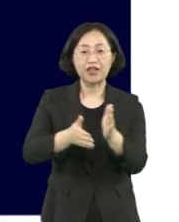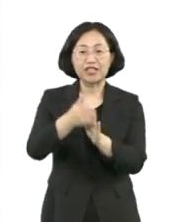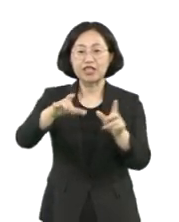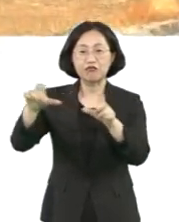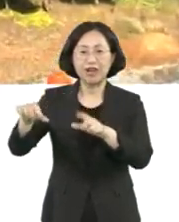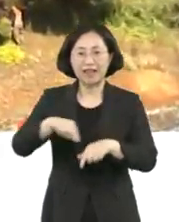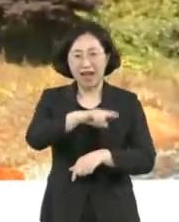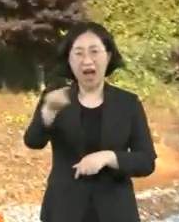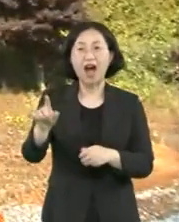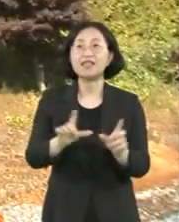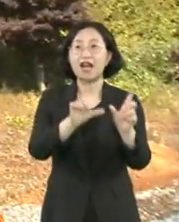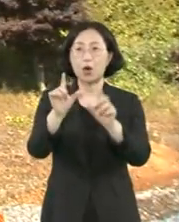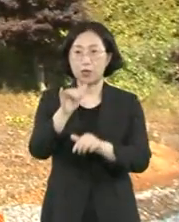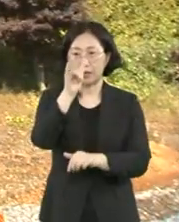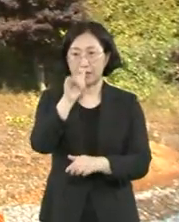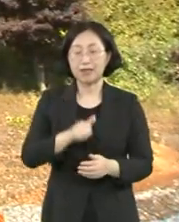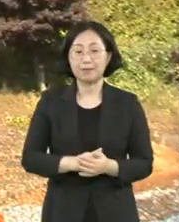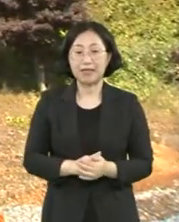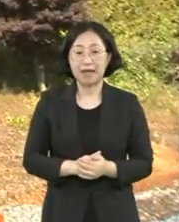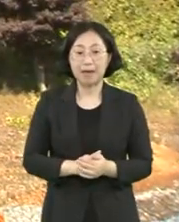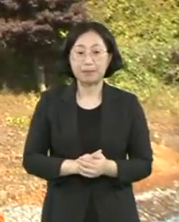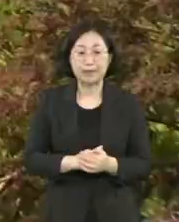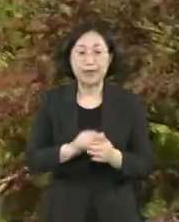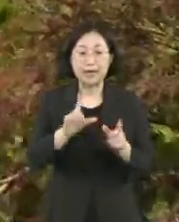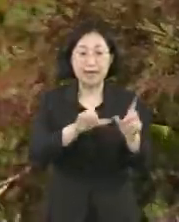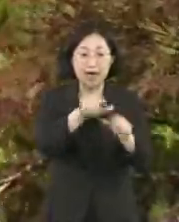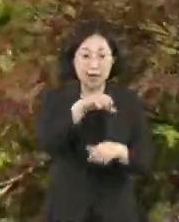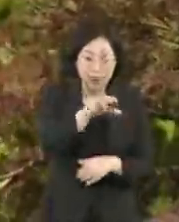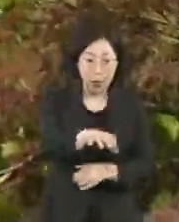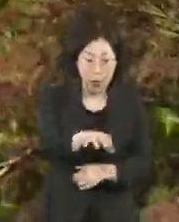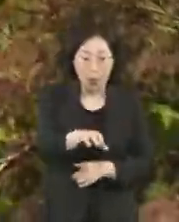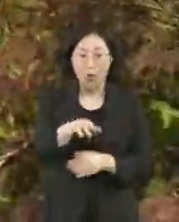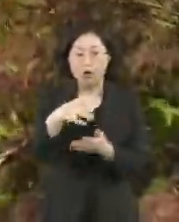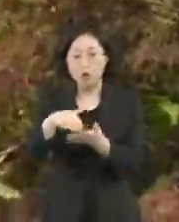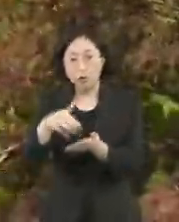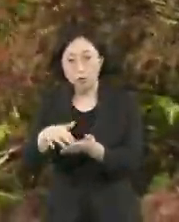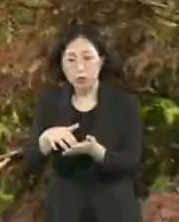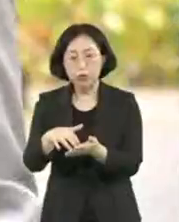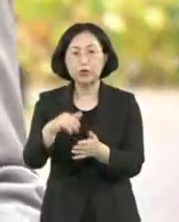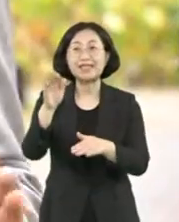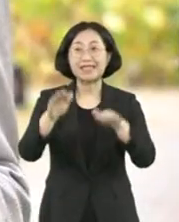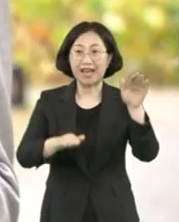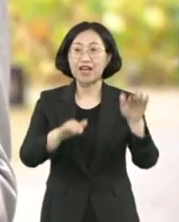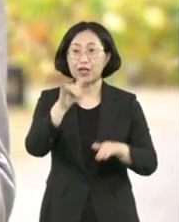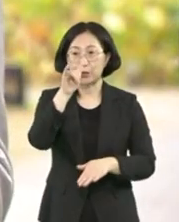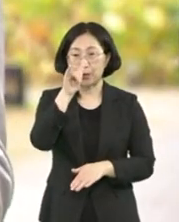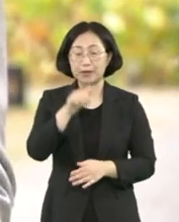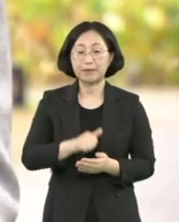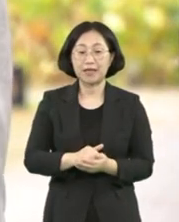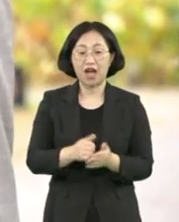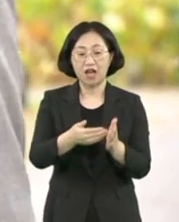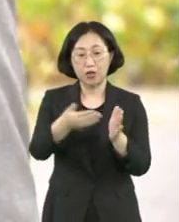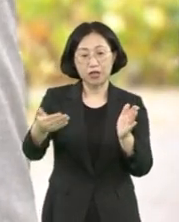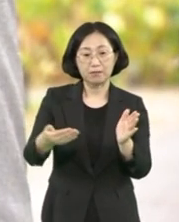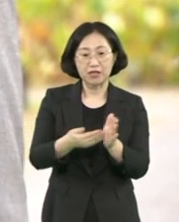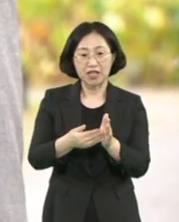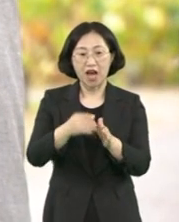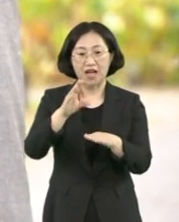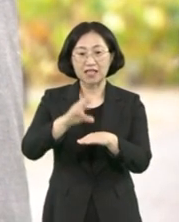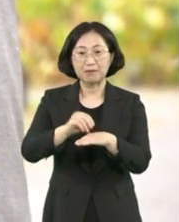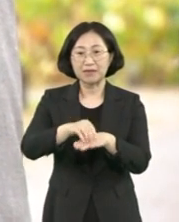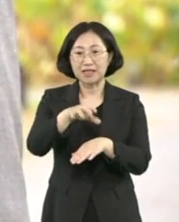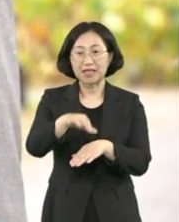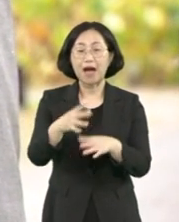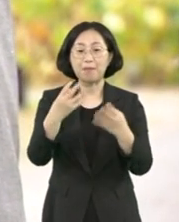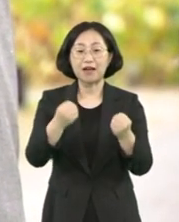출현했습니다. 지역별로 출현 지점의 수와 서식 밀도도 차이를 보였습니다. 저수지 같은 습지가 많은 이곳